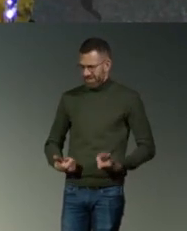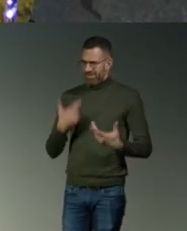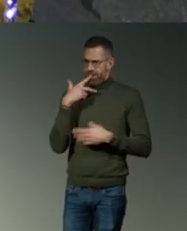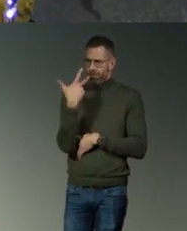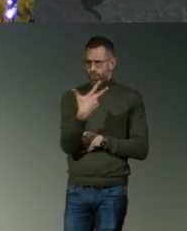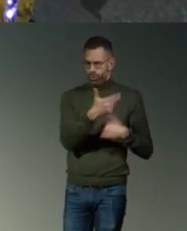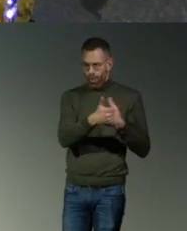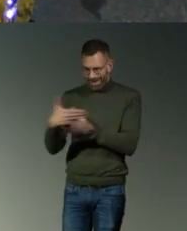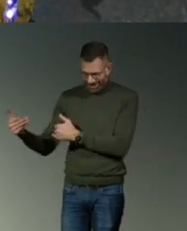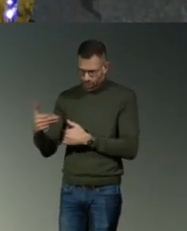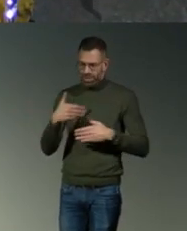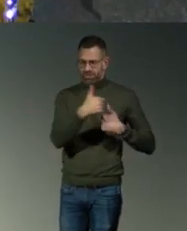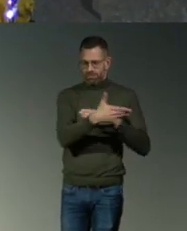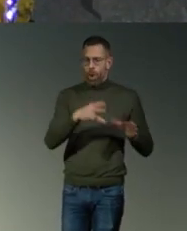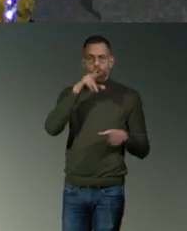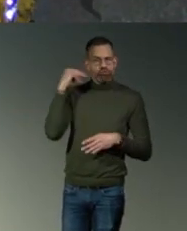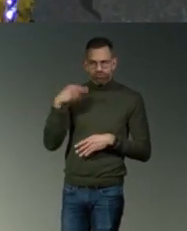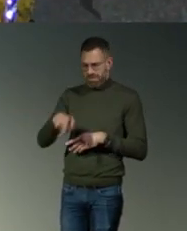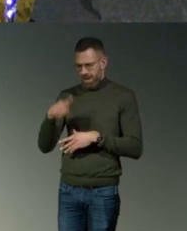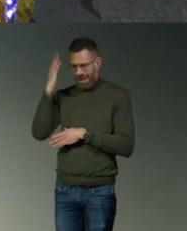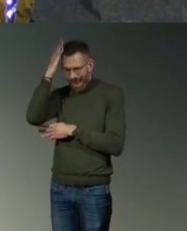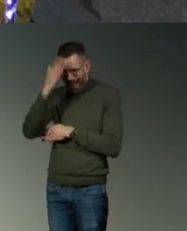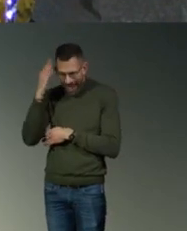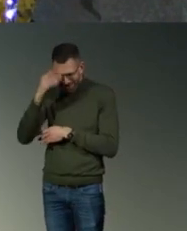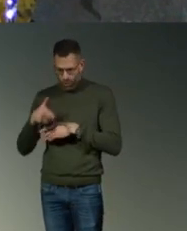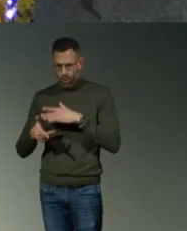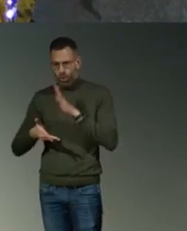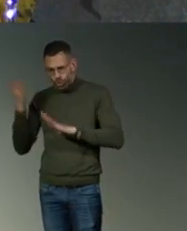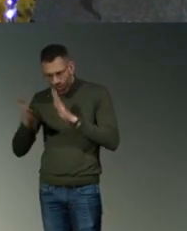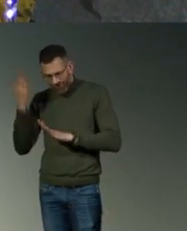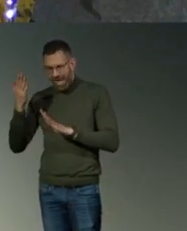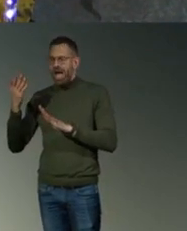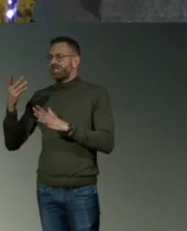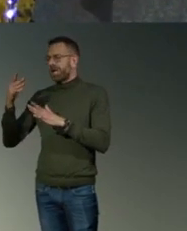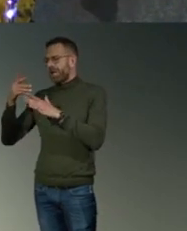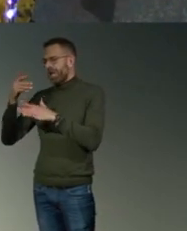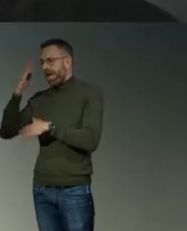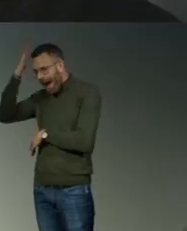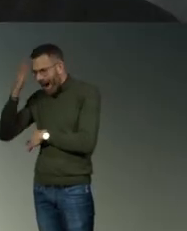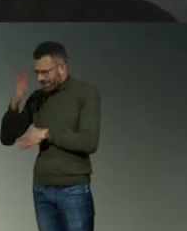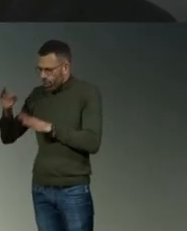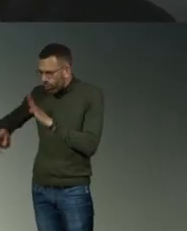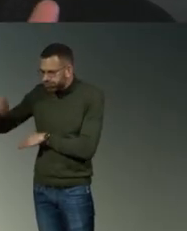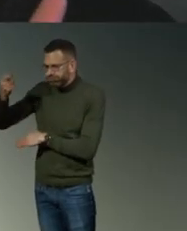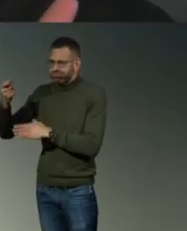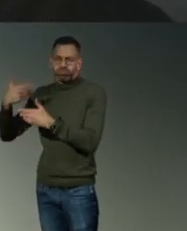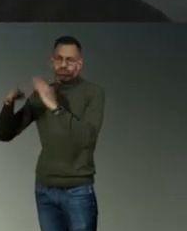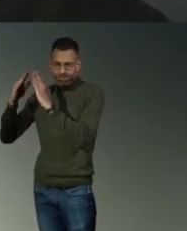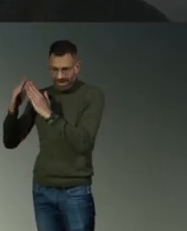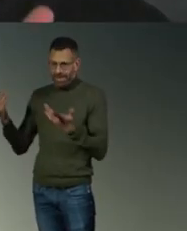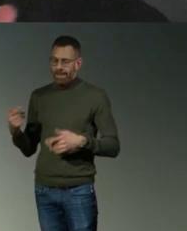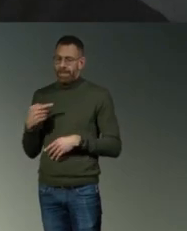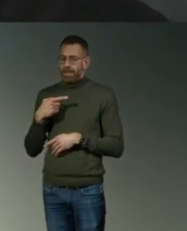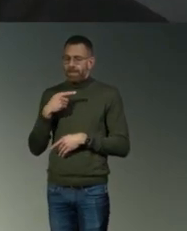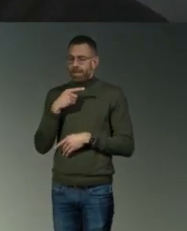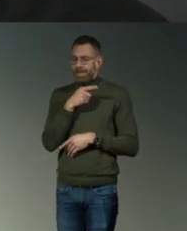trois catégories, les humains, les animaux, les mammifères dits sauvages et les mammifères dits domestiques ou d'élevage. Eh bien, c'est les humains